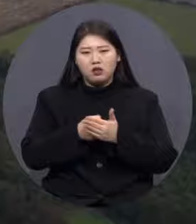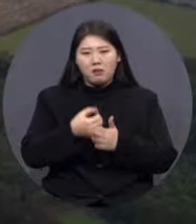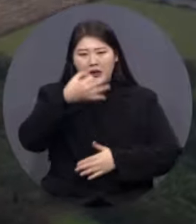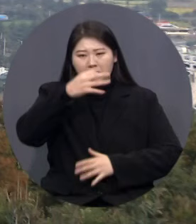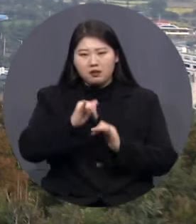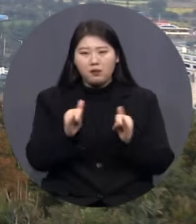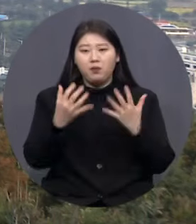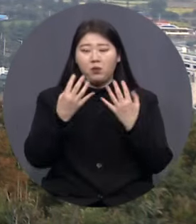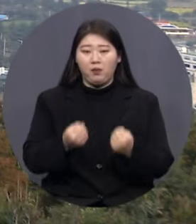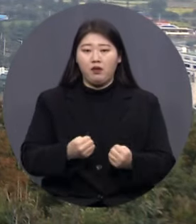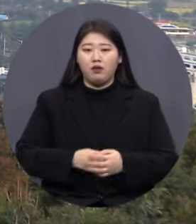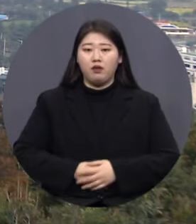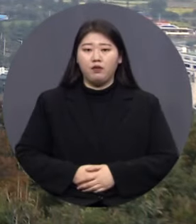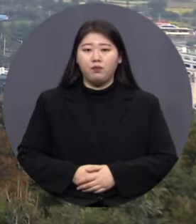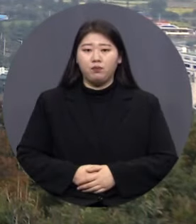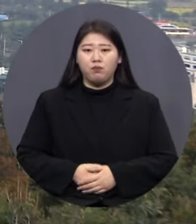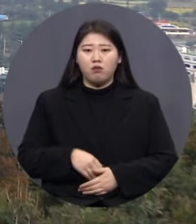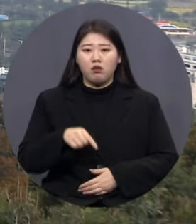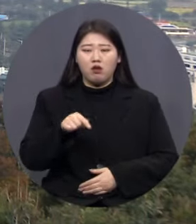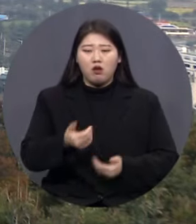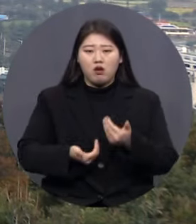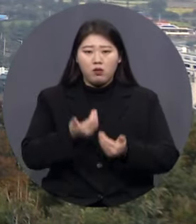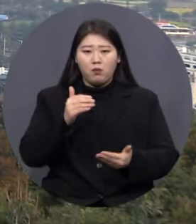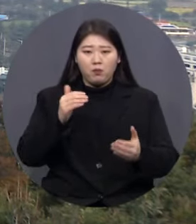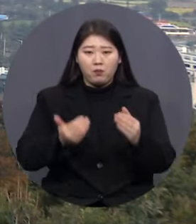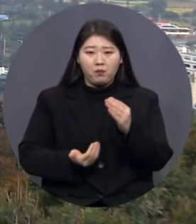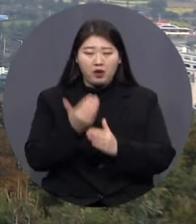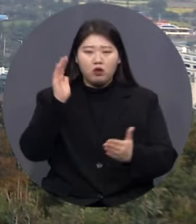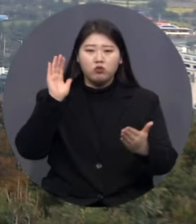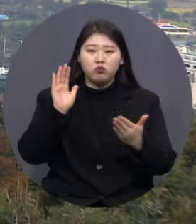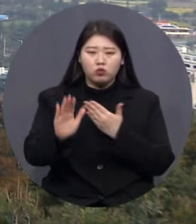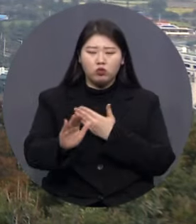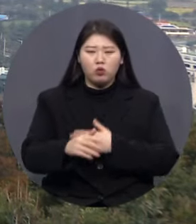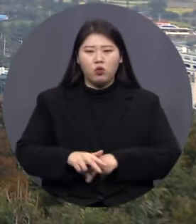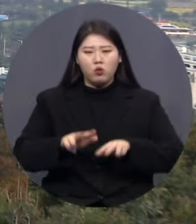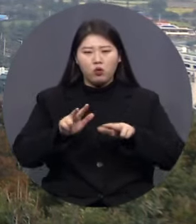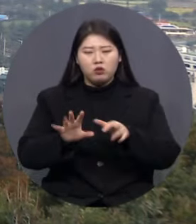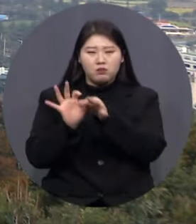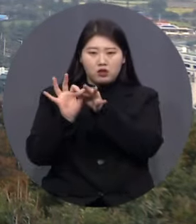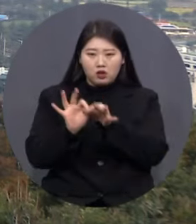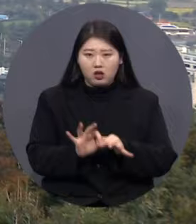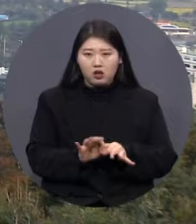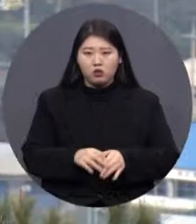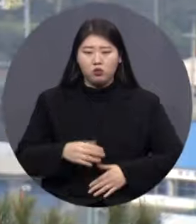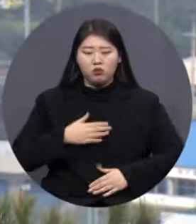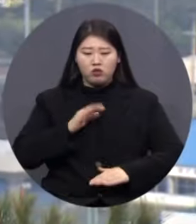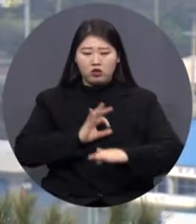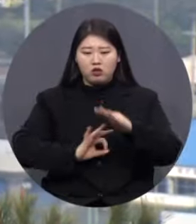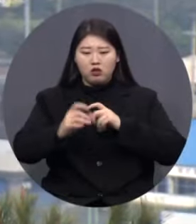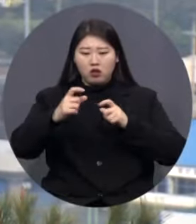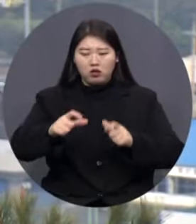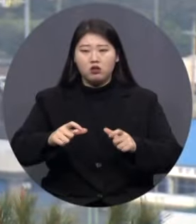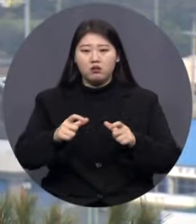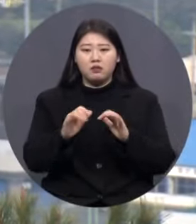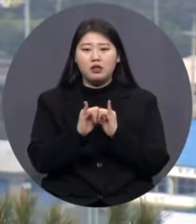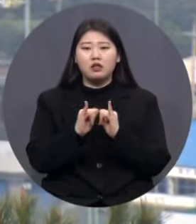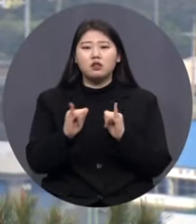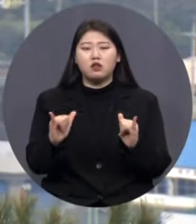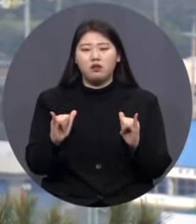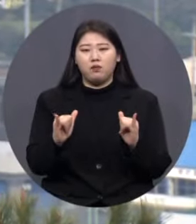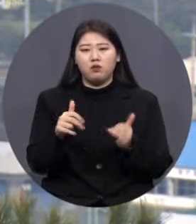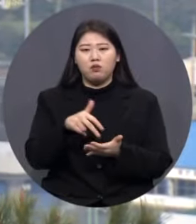않습니다 그 이후로도 이거 몇 년입니까 정말로 성산업 사람들은 사는게 아니라